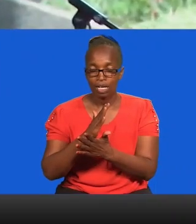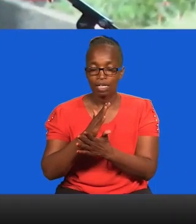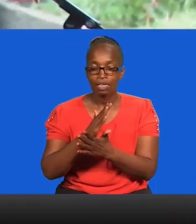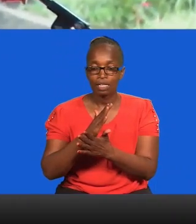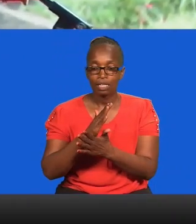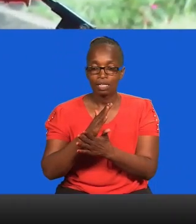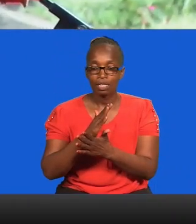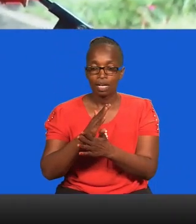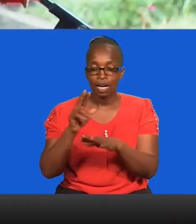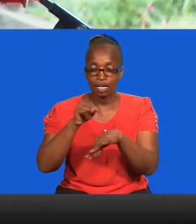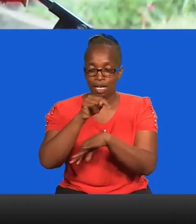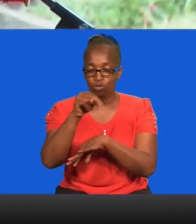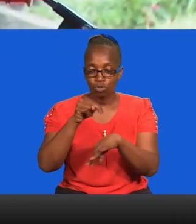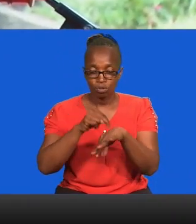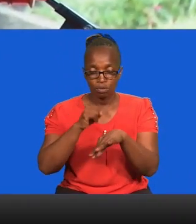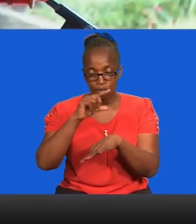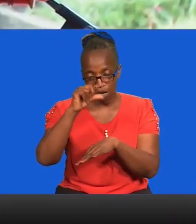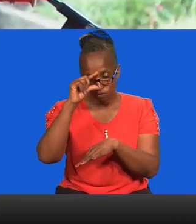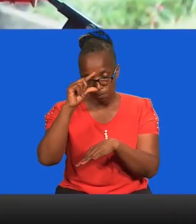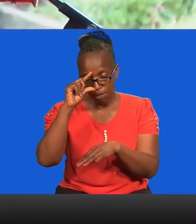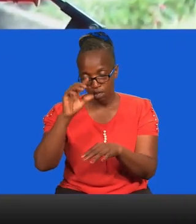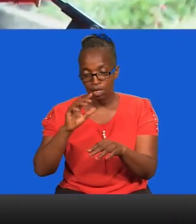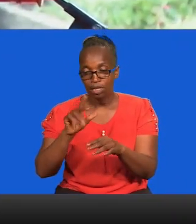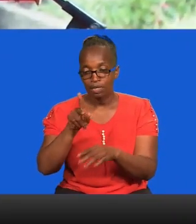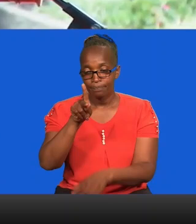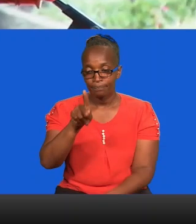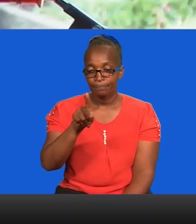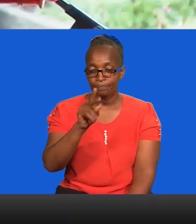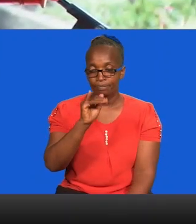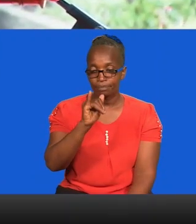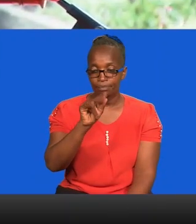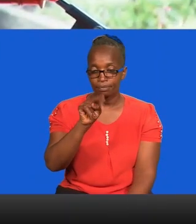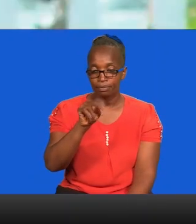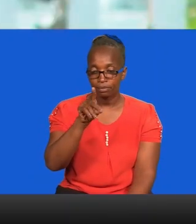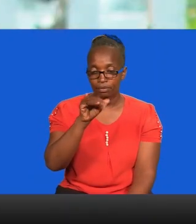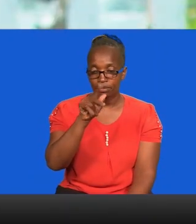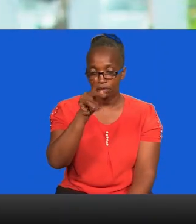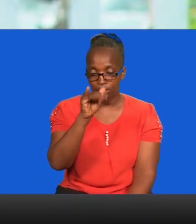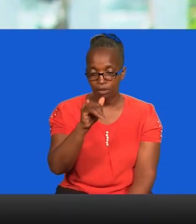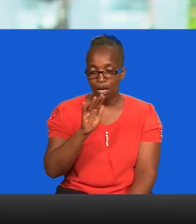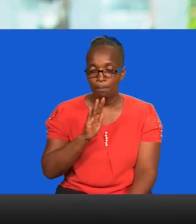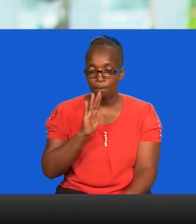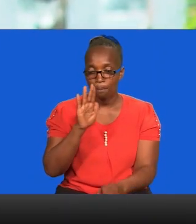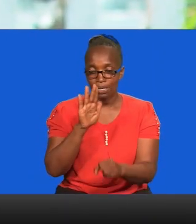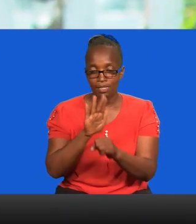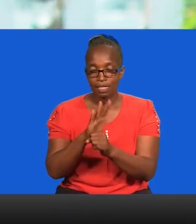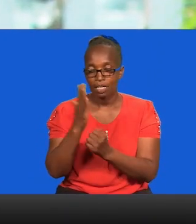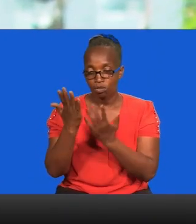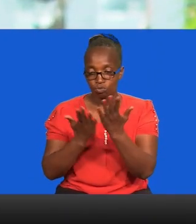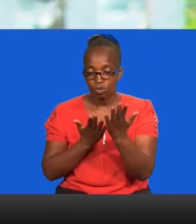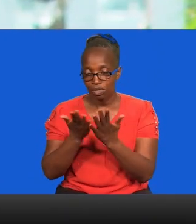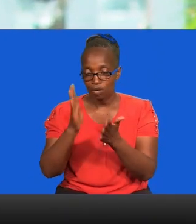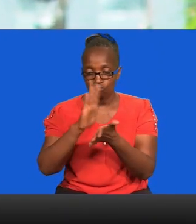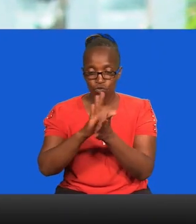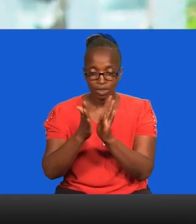seneti. Kindiki akiapa kujitolea kutumikia Wakenya bila kuwabagua. I commit